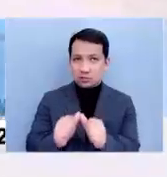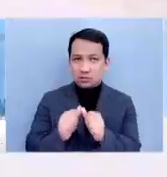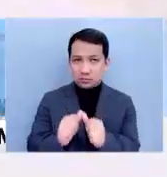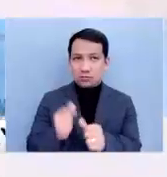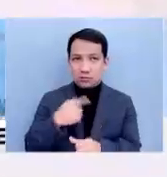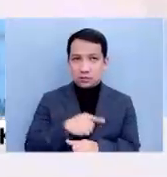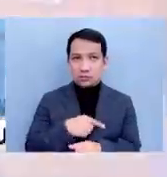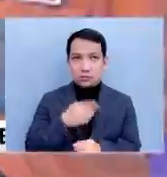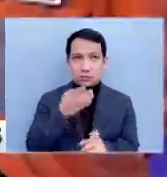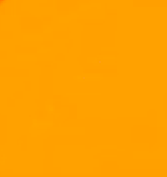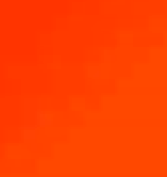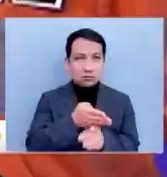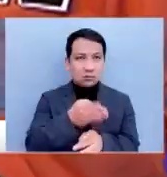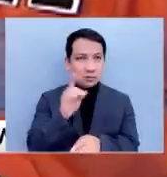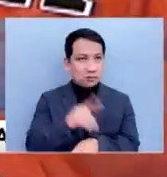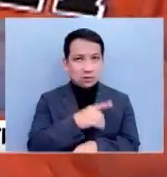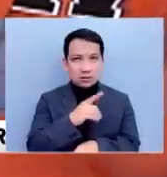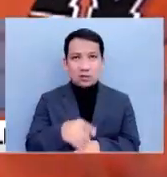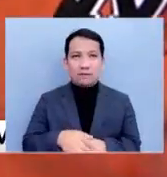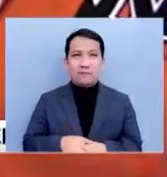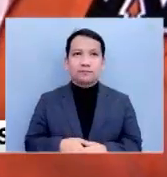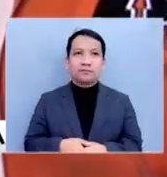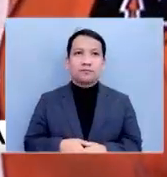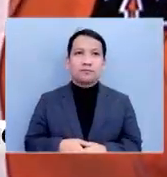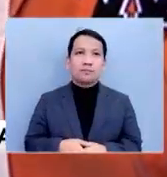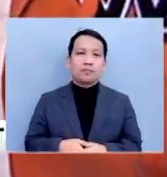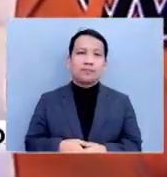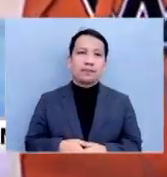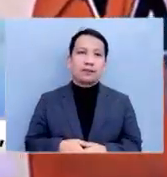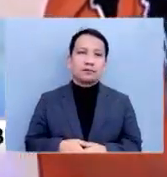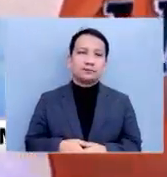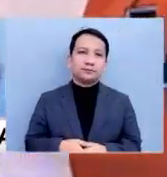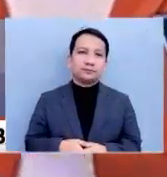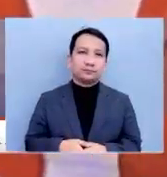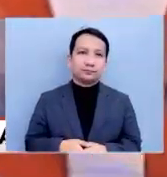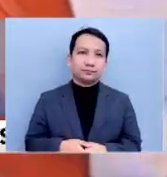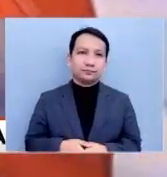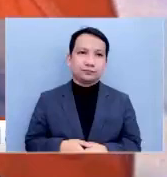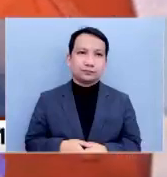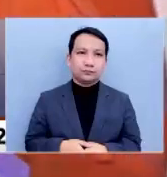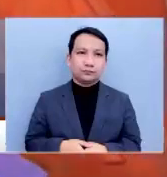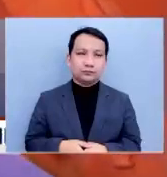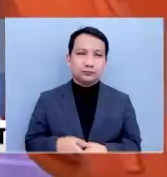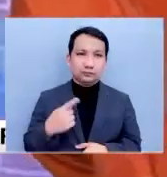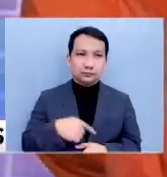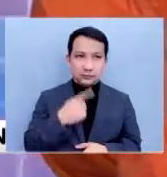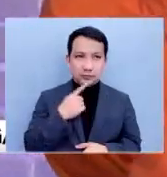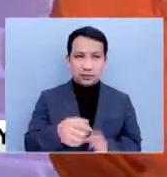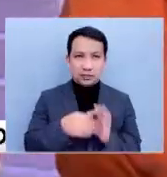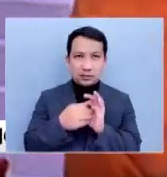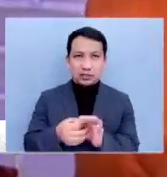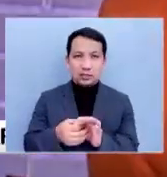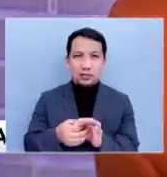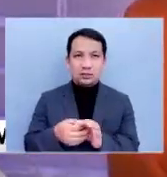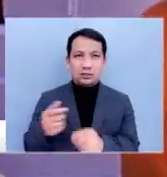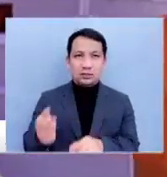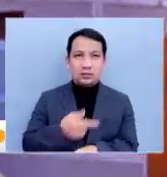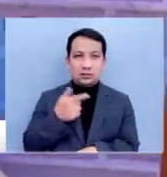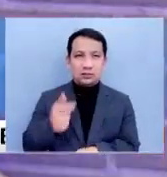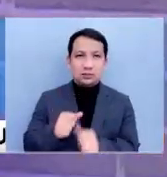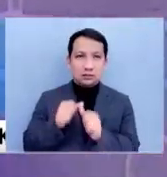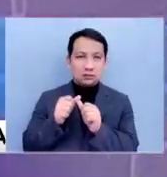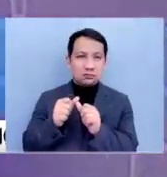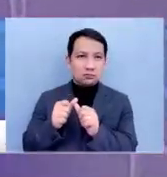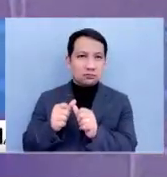nambabash sa kanila. Kailangan nang malagi, hindi pagsabi mo na great ka na o matagal na yung show mo, kailangan